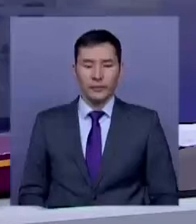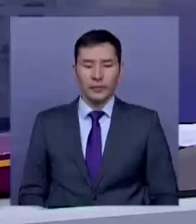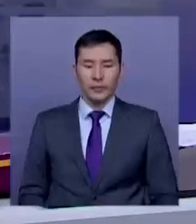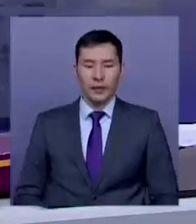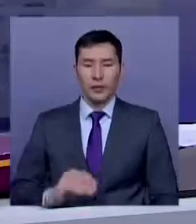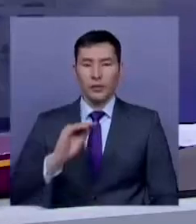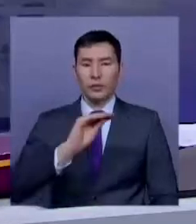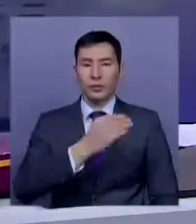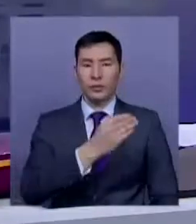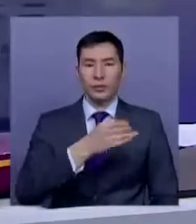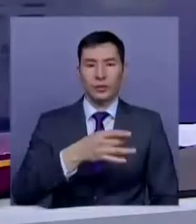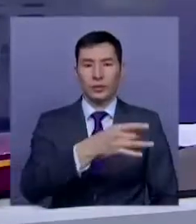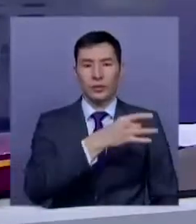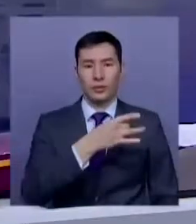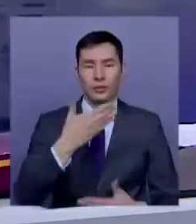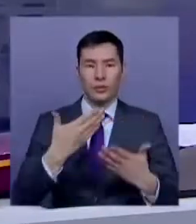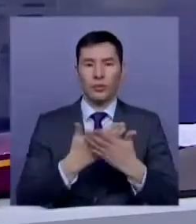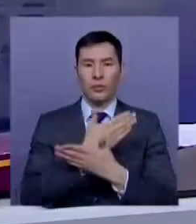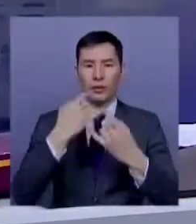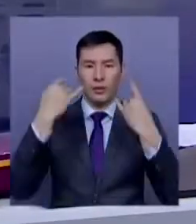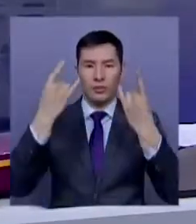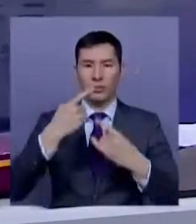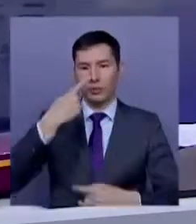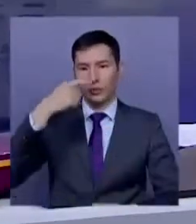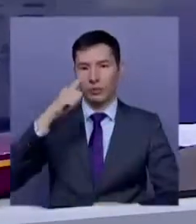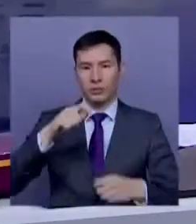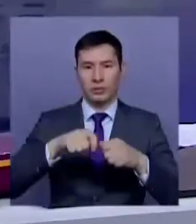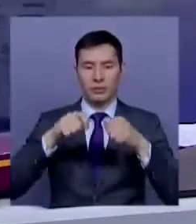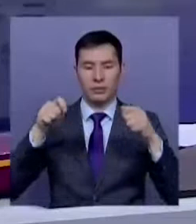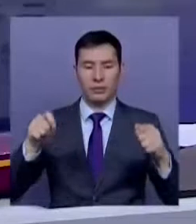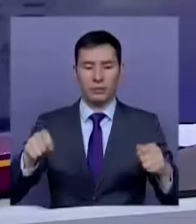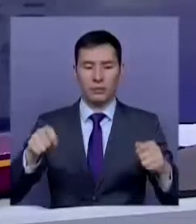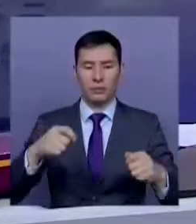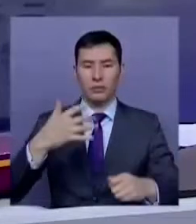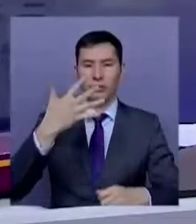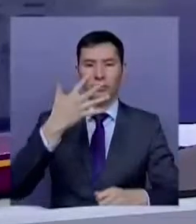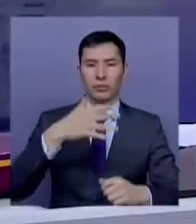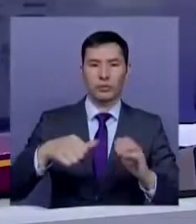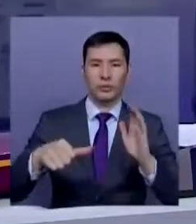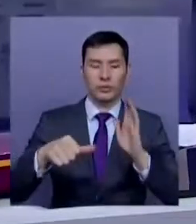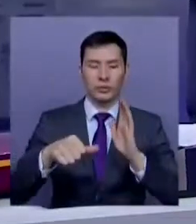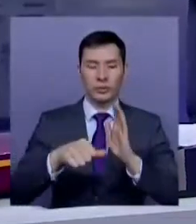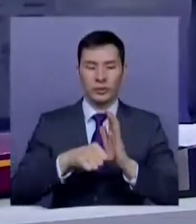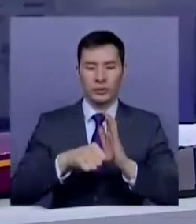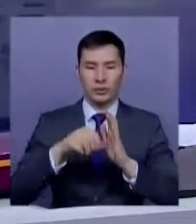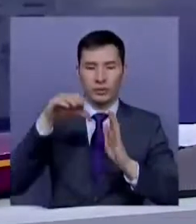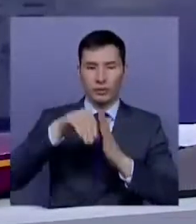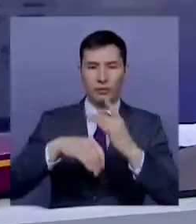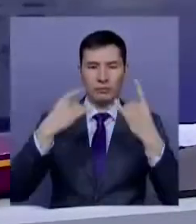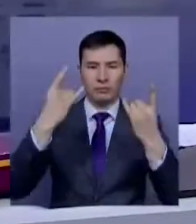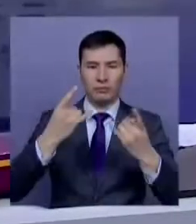Жетсу ауданда жаңа автобус бағыты ашылды. Енді сыйымдылығы 56 жолаушыны құрайтын және